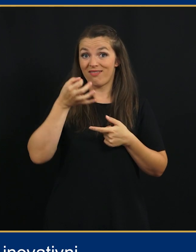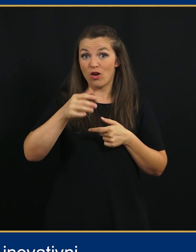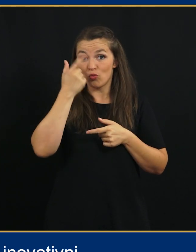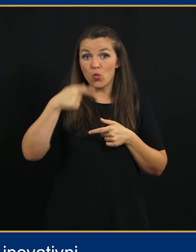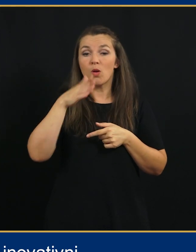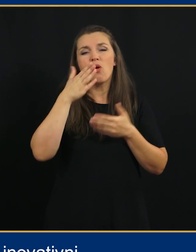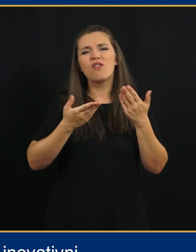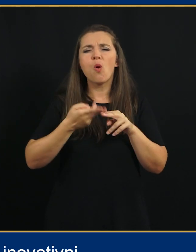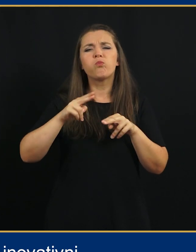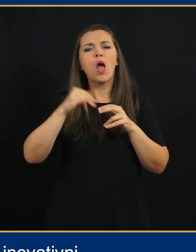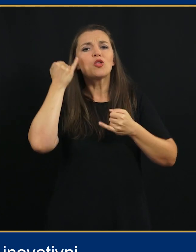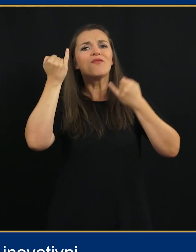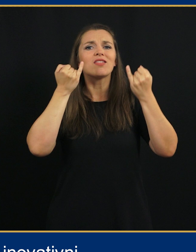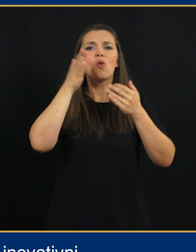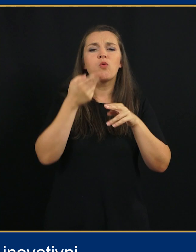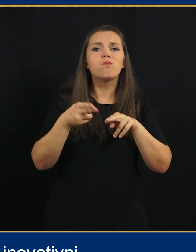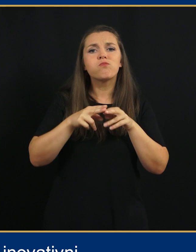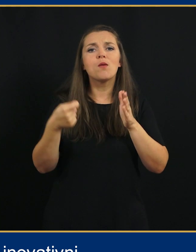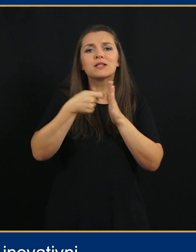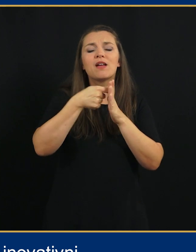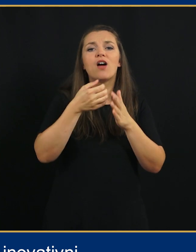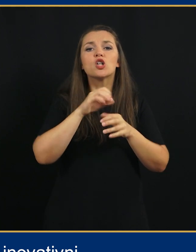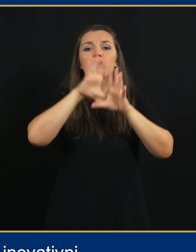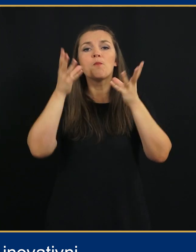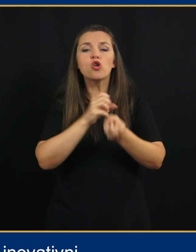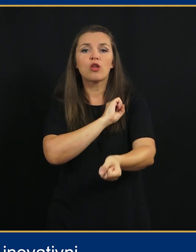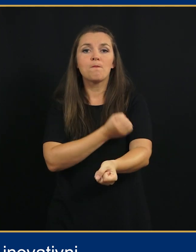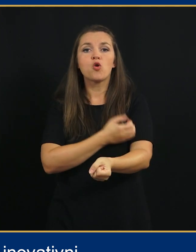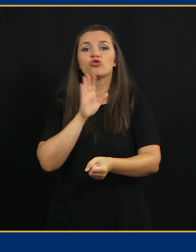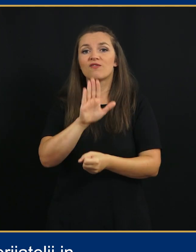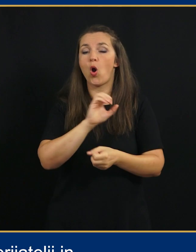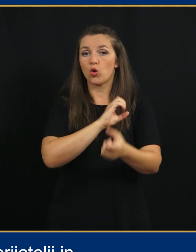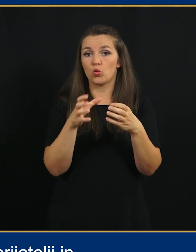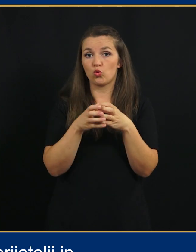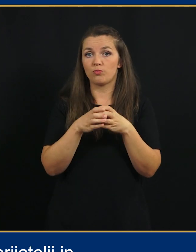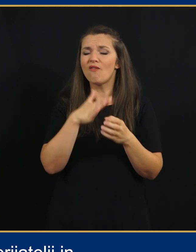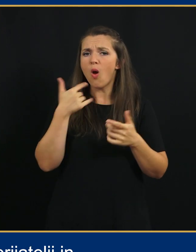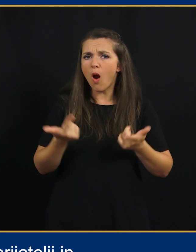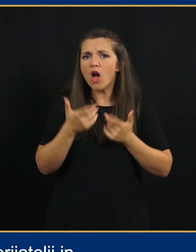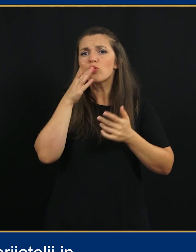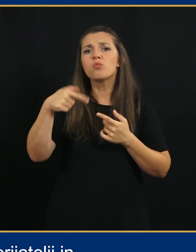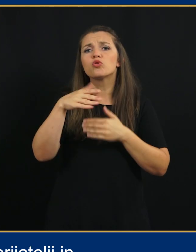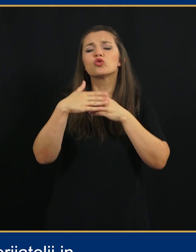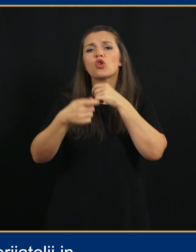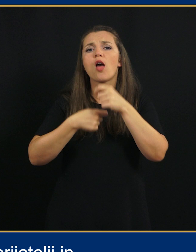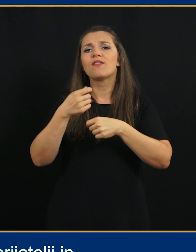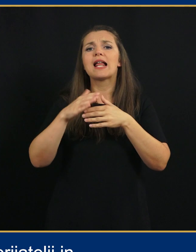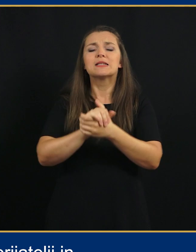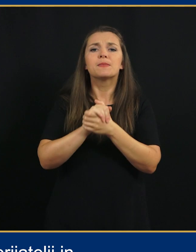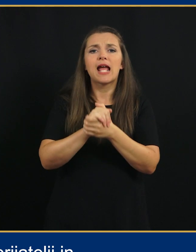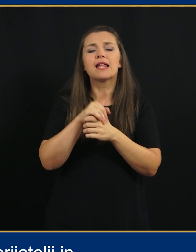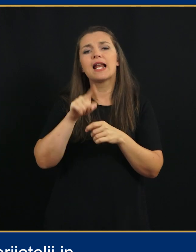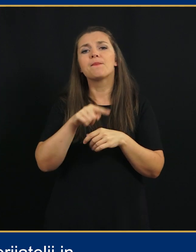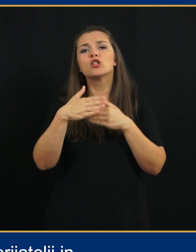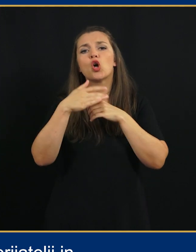ljudje bodo verjetno bolj inovativni in bodo prispevali k splošni moči svoje družbe. Veliko lažje bodo sodelovali s prijatelji